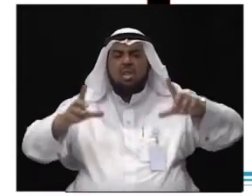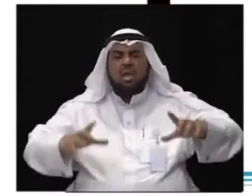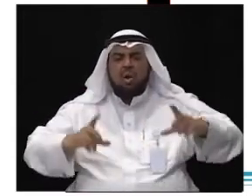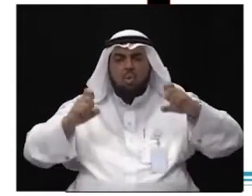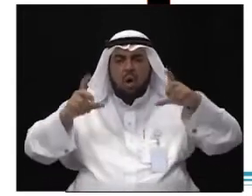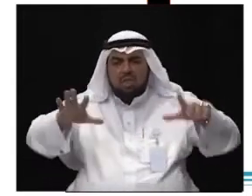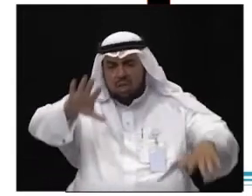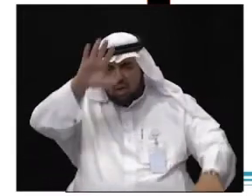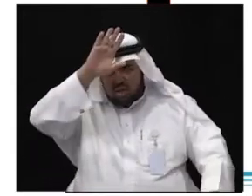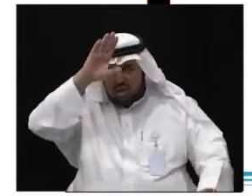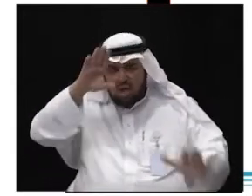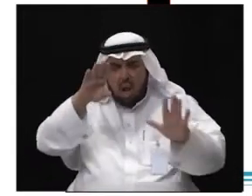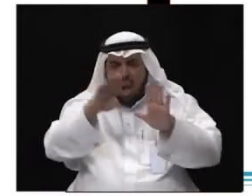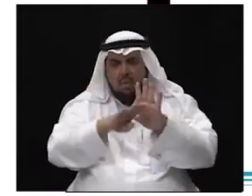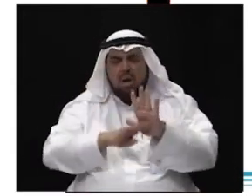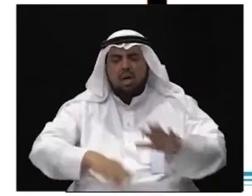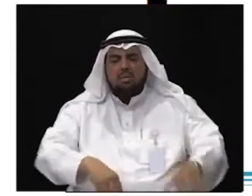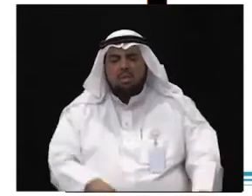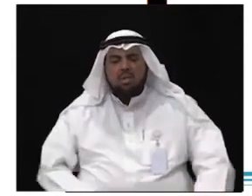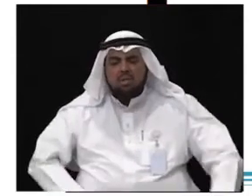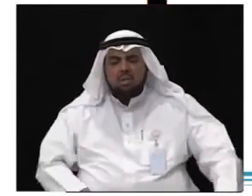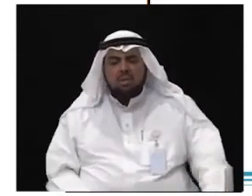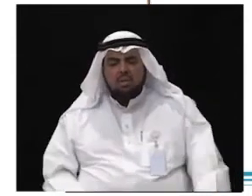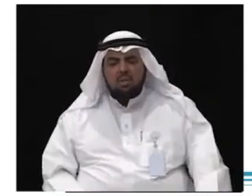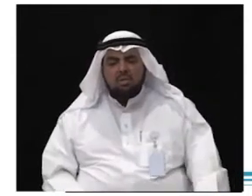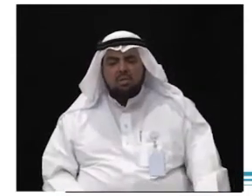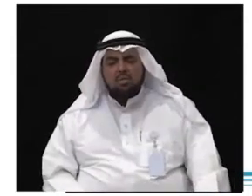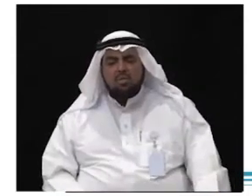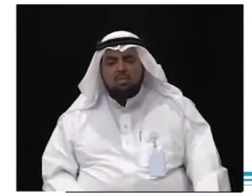الرئيسية للبرنامج.